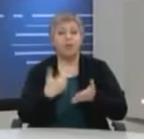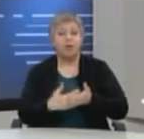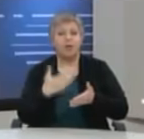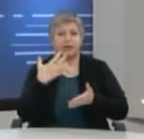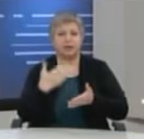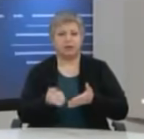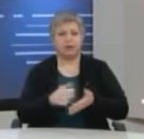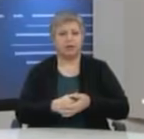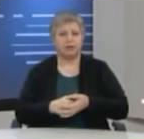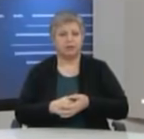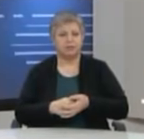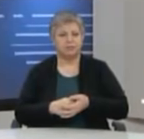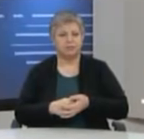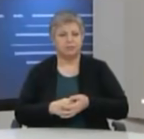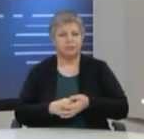σας.